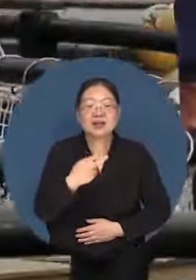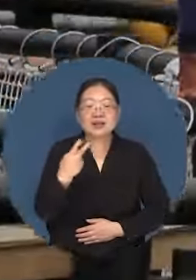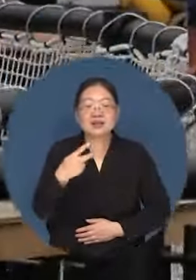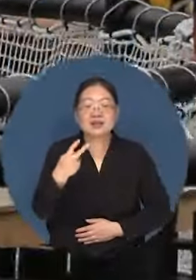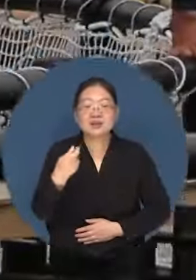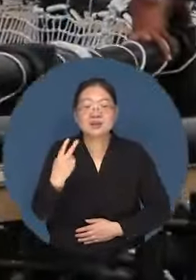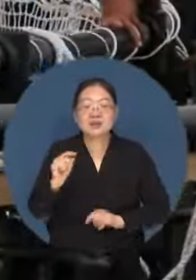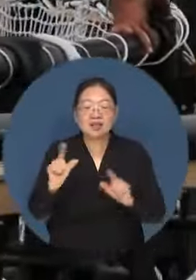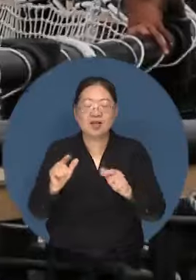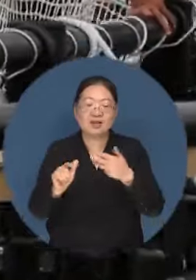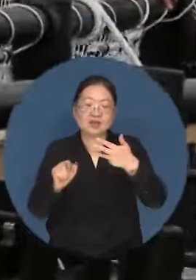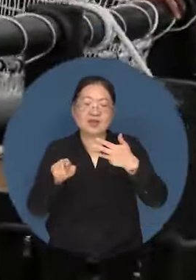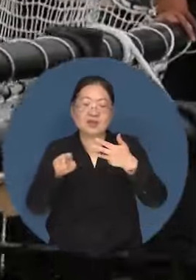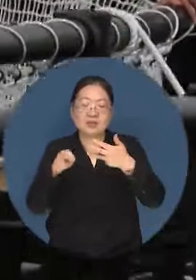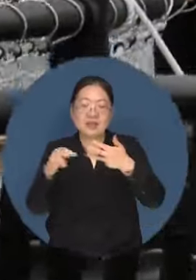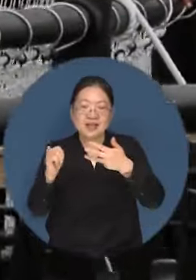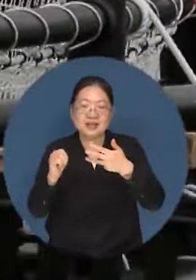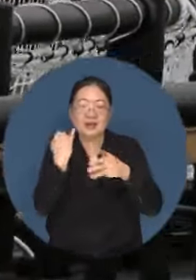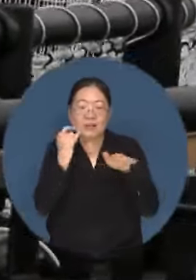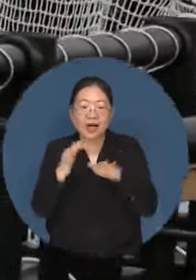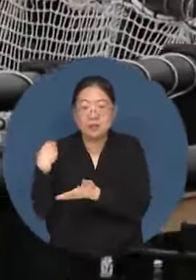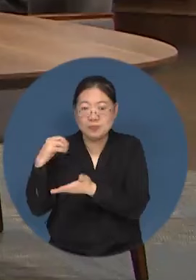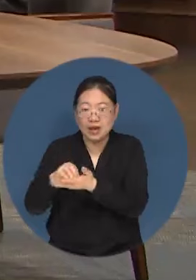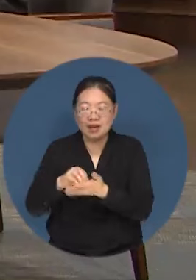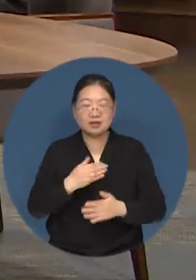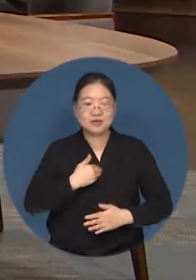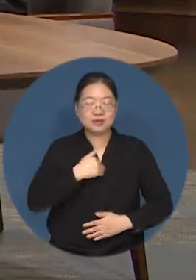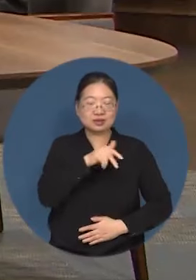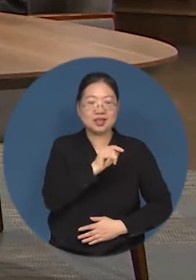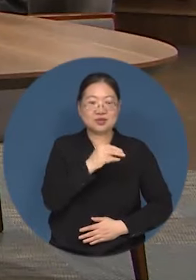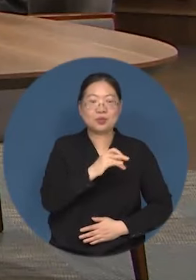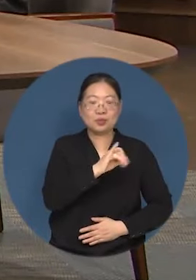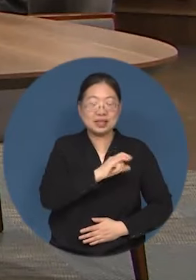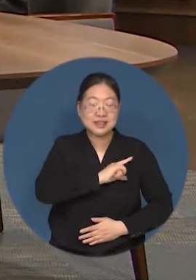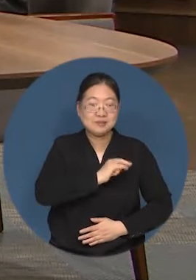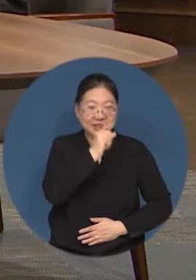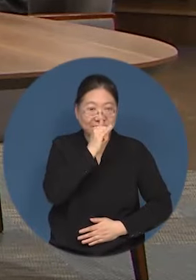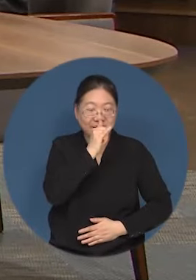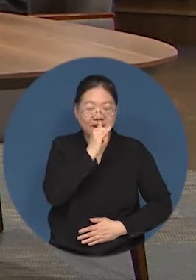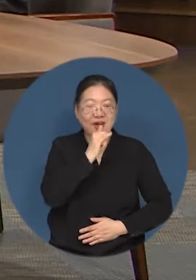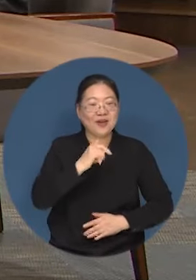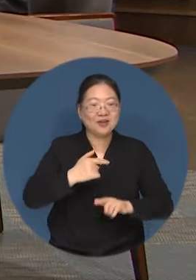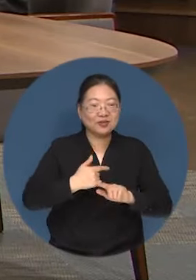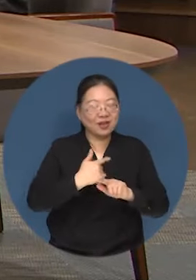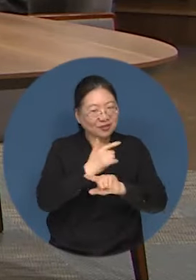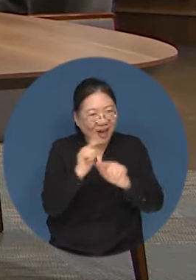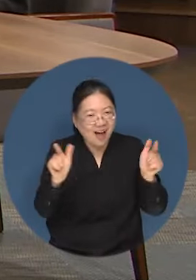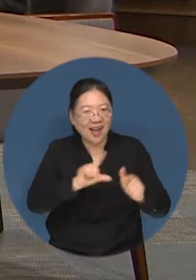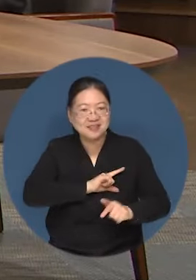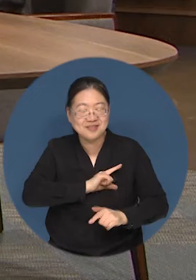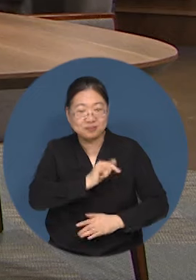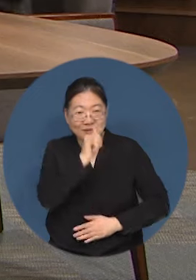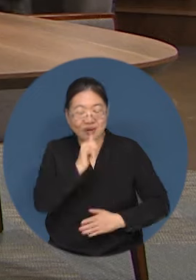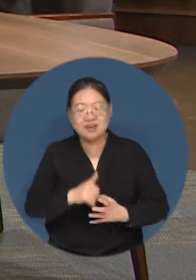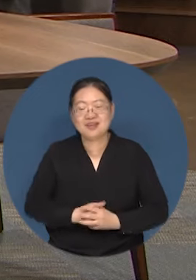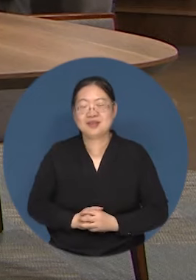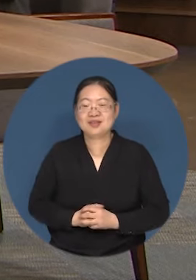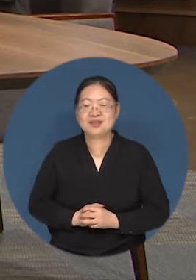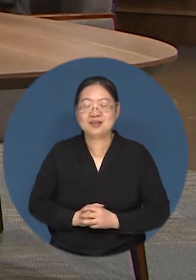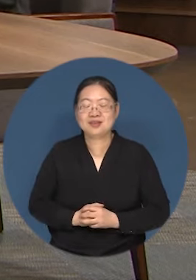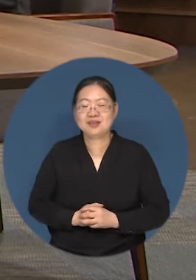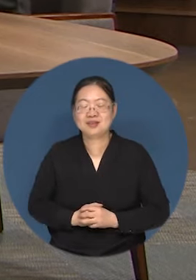8마리가 방사됐습니다. 네네. 전 제돌이 이름만 알았는데 보니까 삼파리, 춘삼이 뭐 이름이 아주 다양하네요. 저는